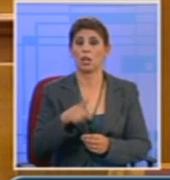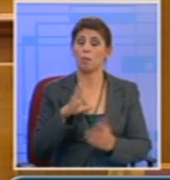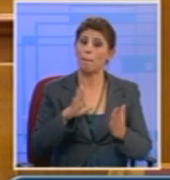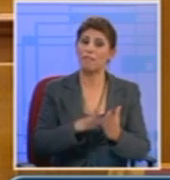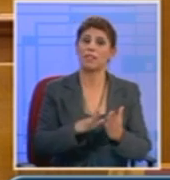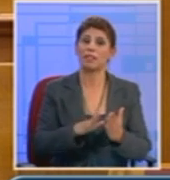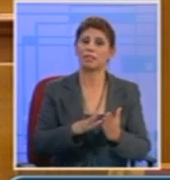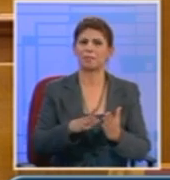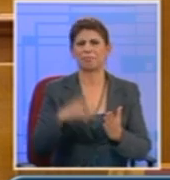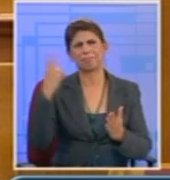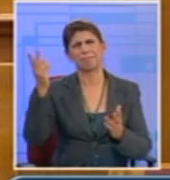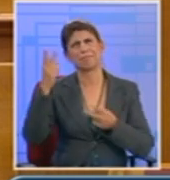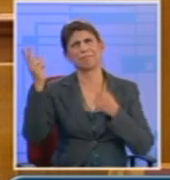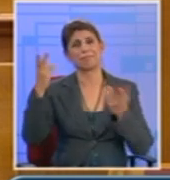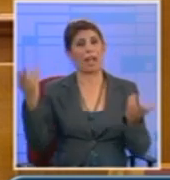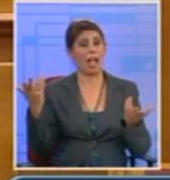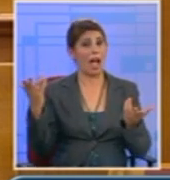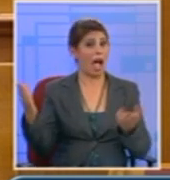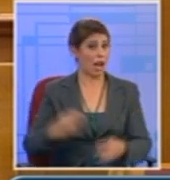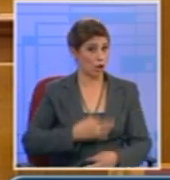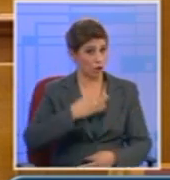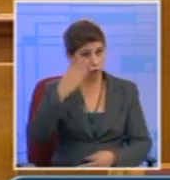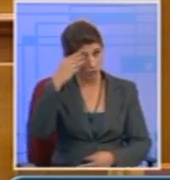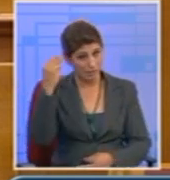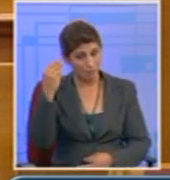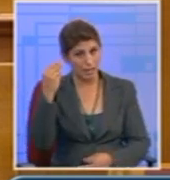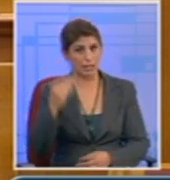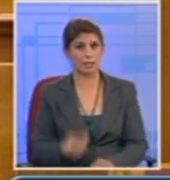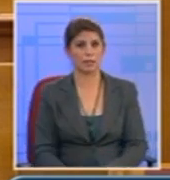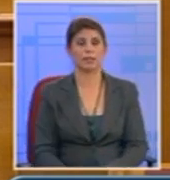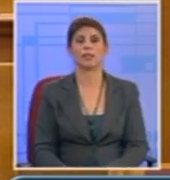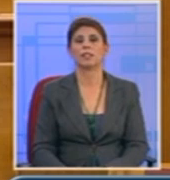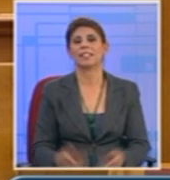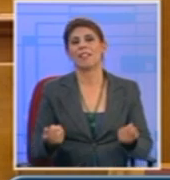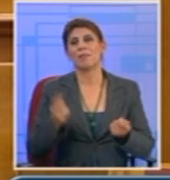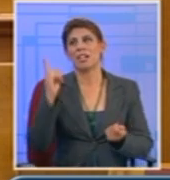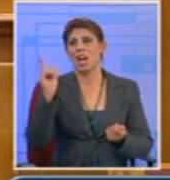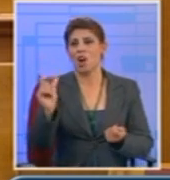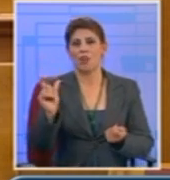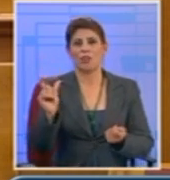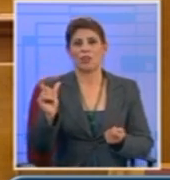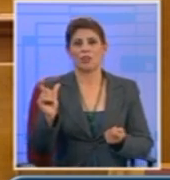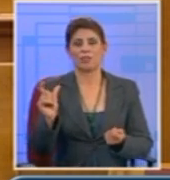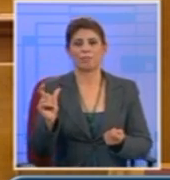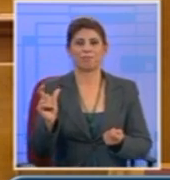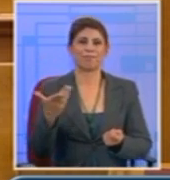σε αφελής εάν ο κύριος τσίπρας θα χρησιμοποιήσω έναν όρο